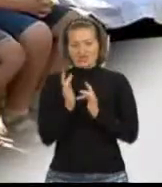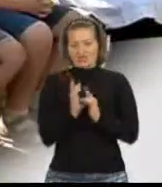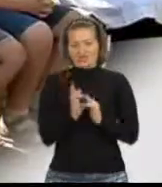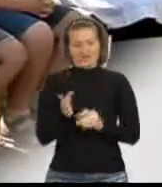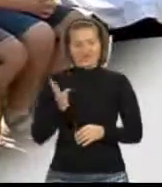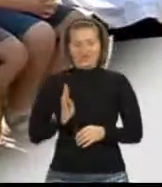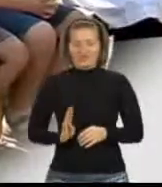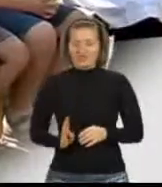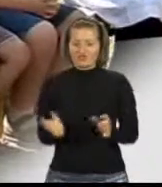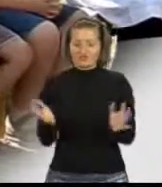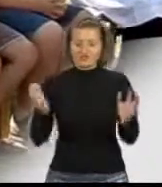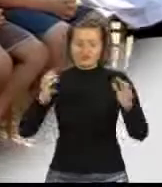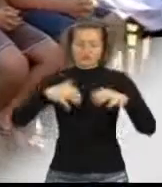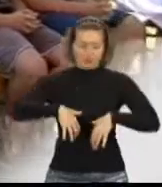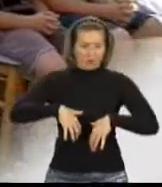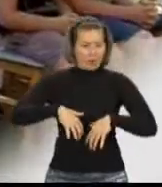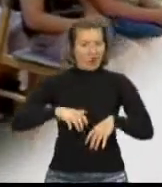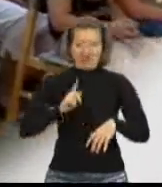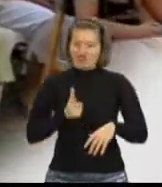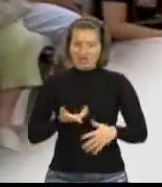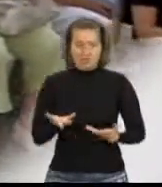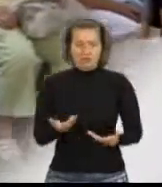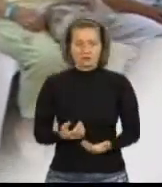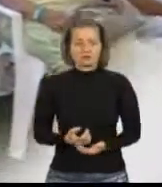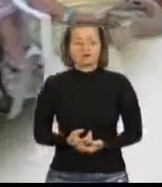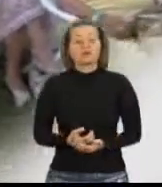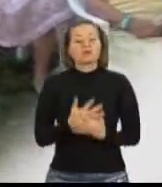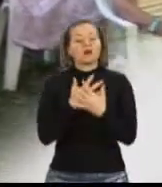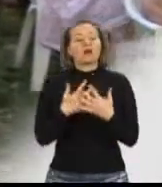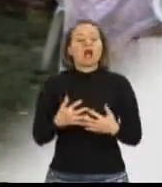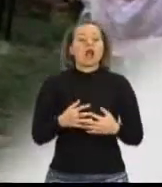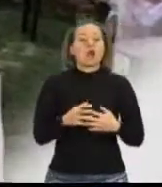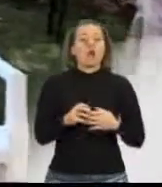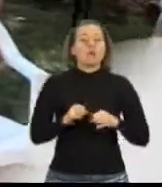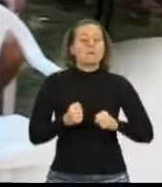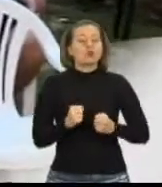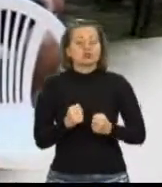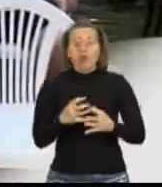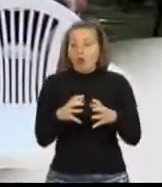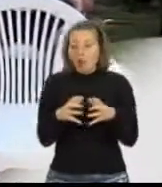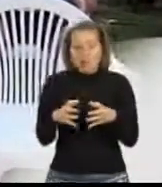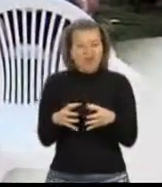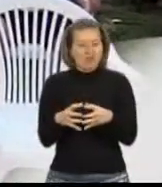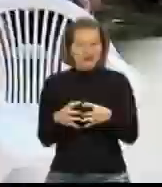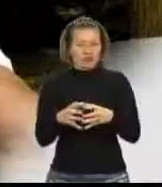a erkölcsi és egyéb összeomlásnak. A Háló mozgalom egy egyesületi formában működő